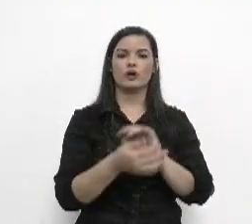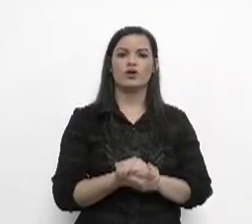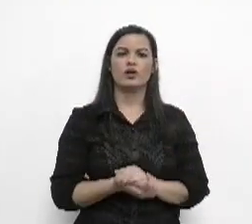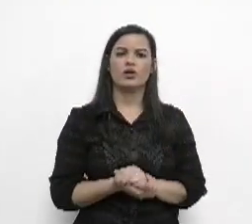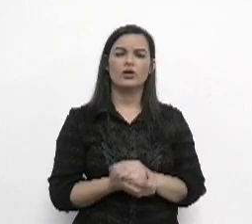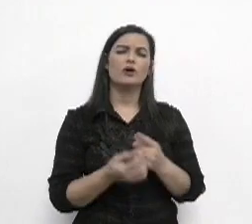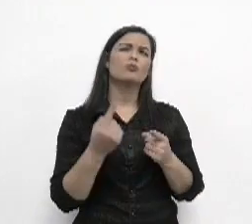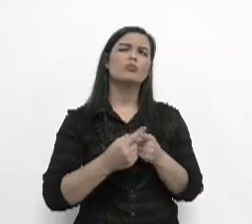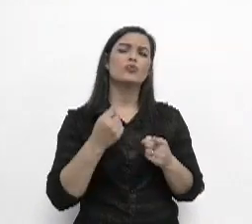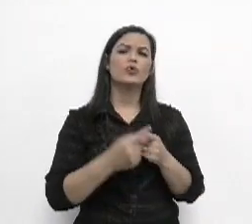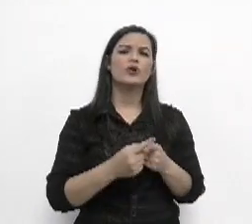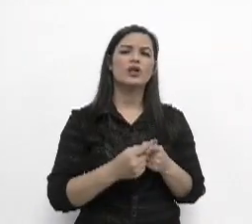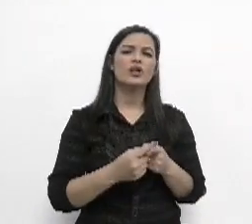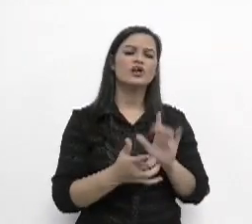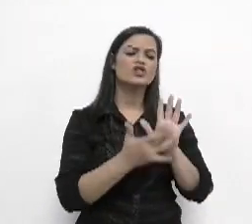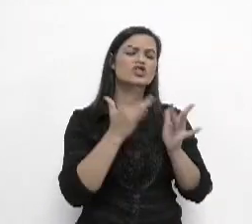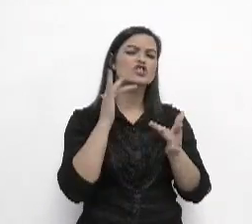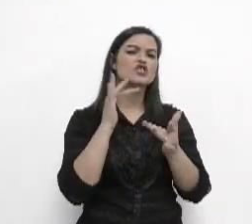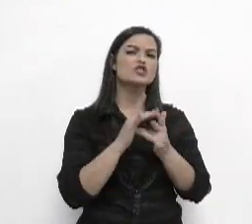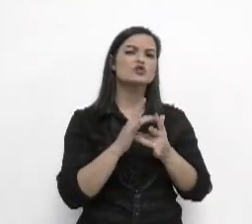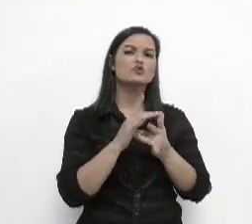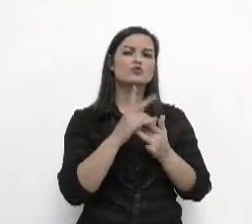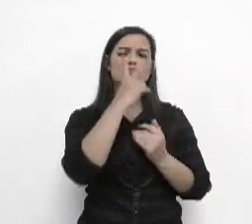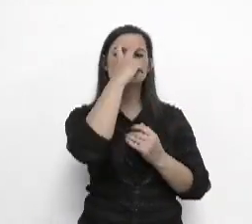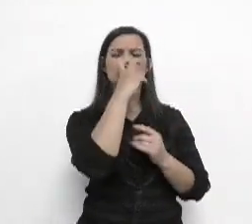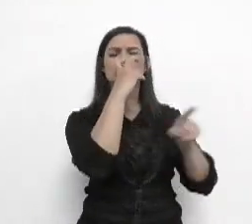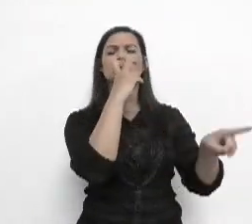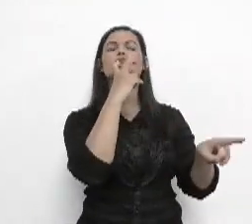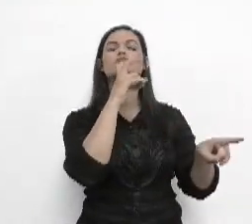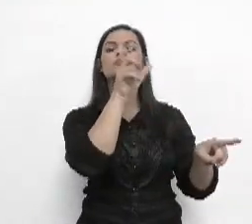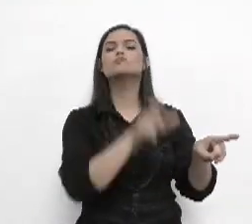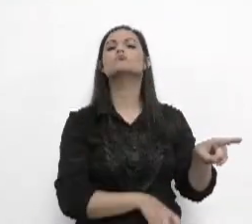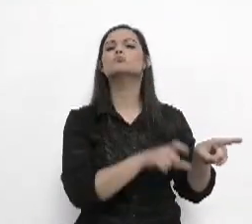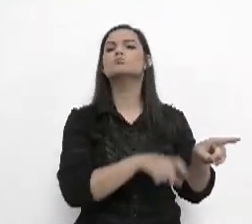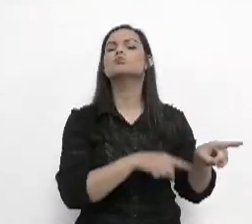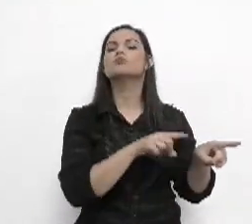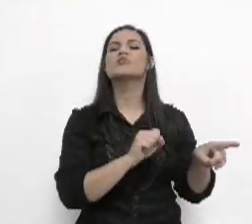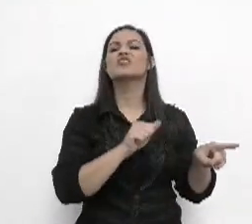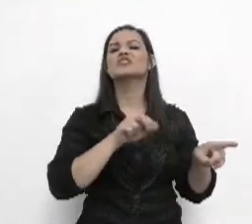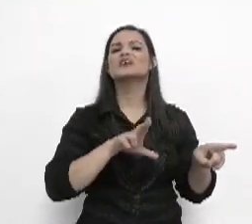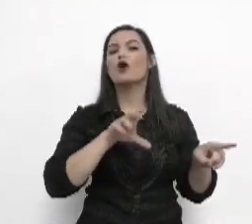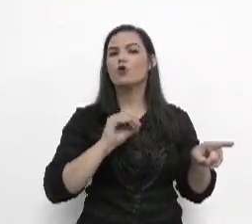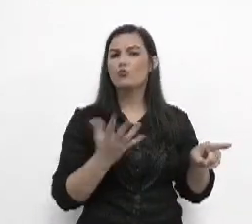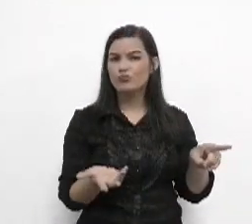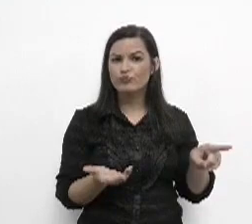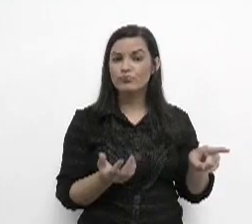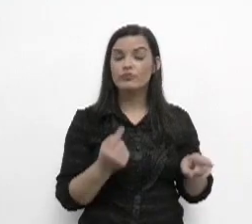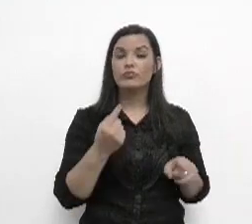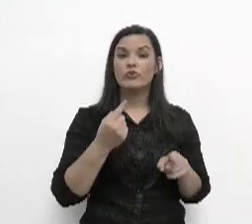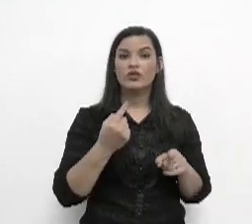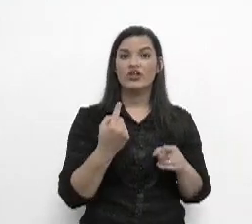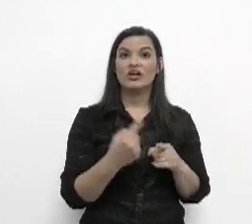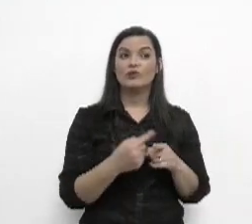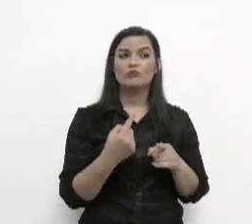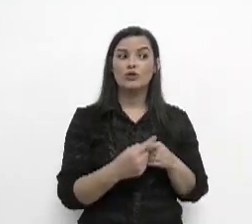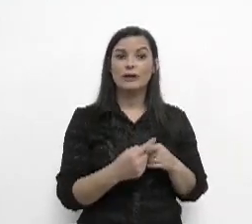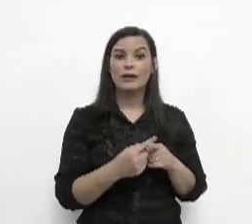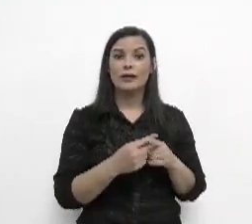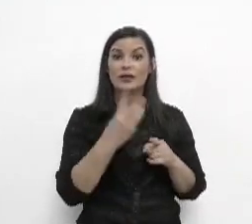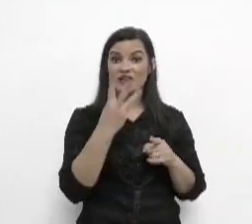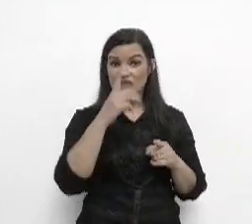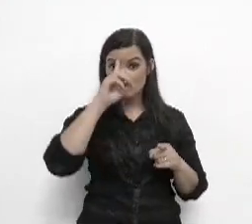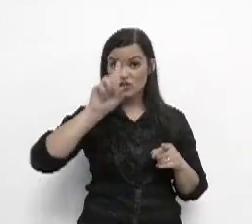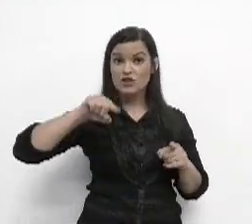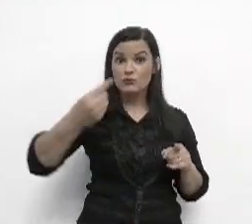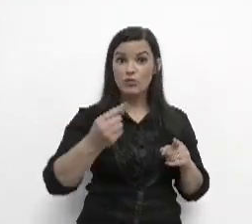Senhor, cegou os olhos de Saulo? 보지 못하게 만드신 이후에 그 사울의 눈을 왜 다시 보게 하셨을까? E porque depois de cegá-lo fez com que pudesse agora